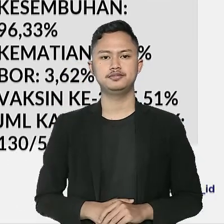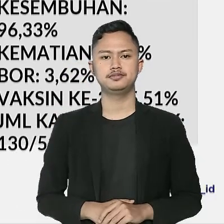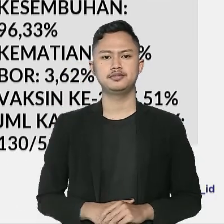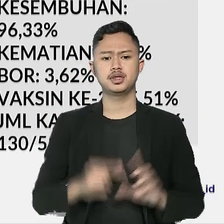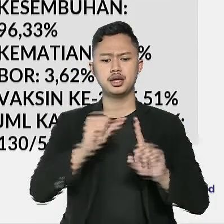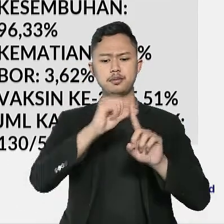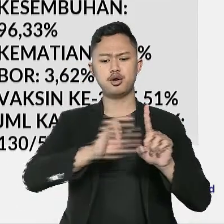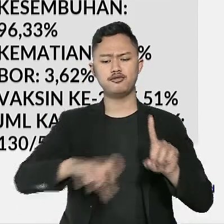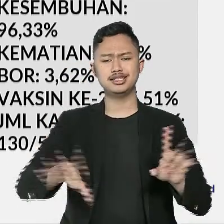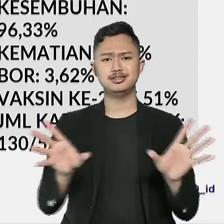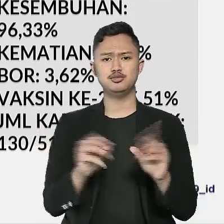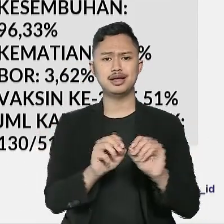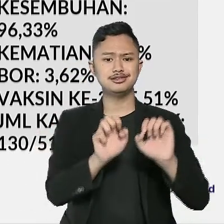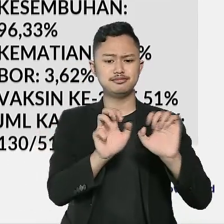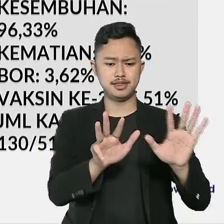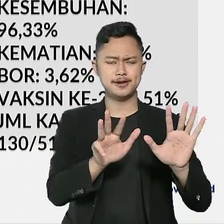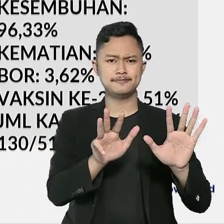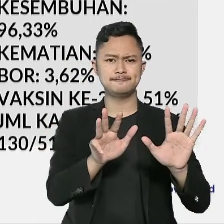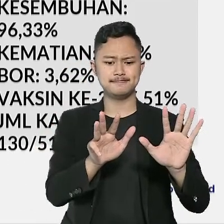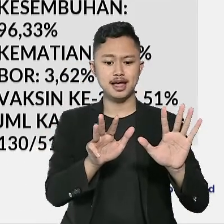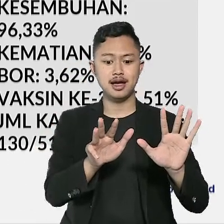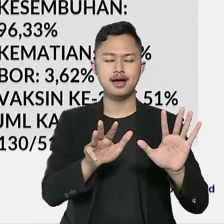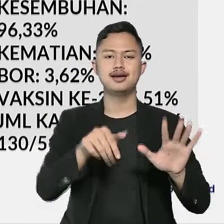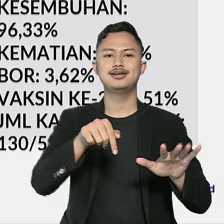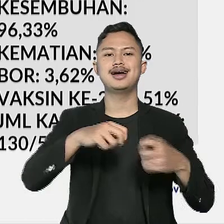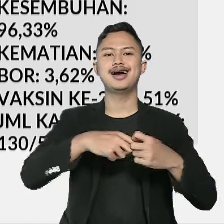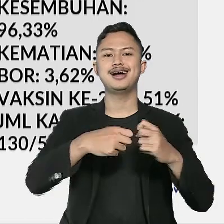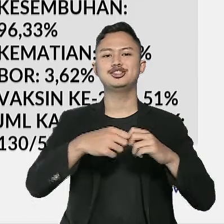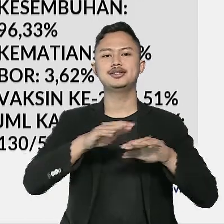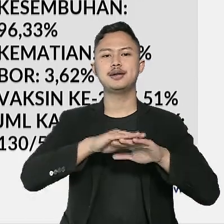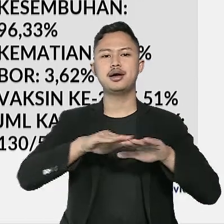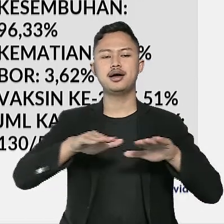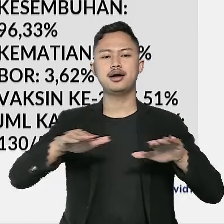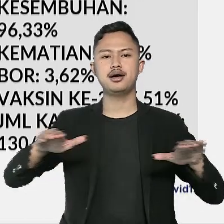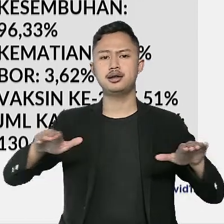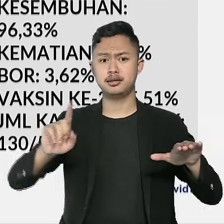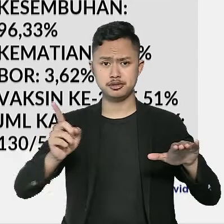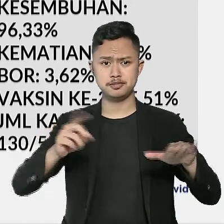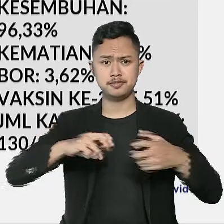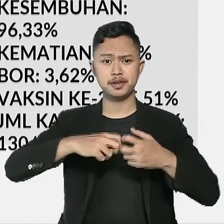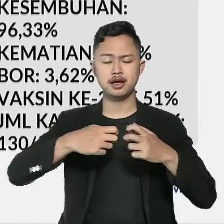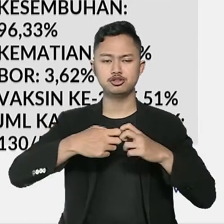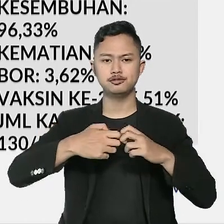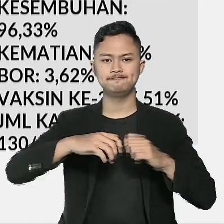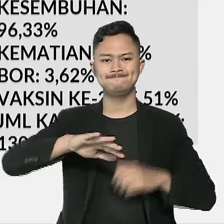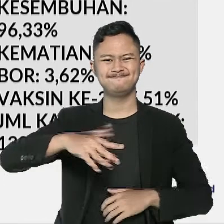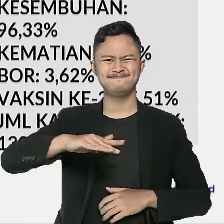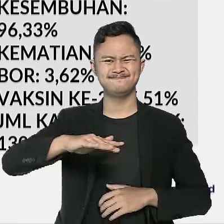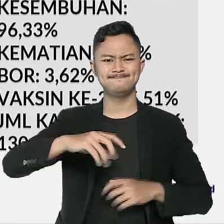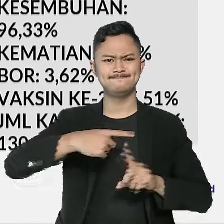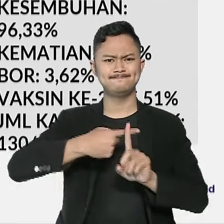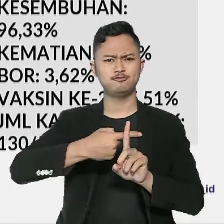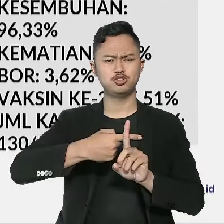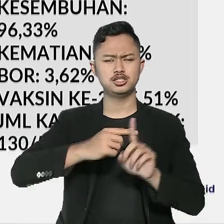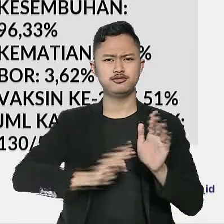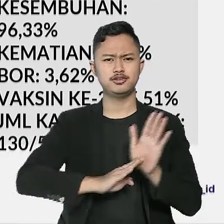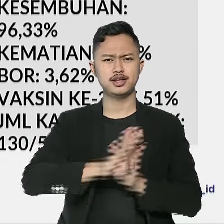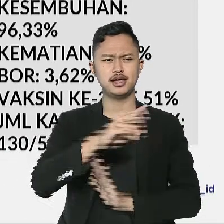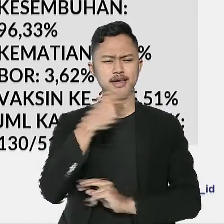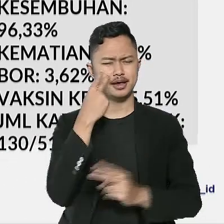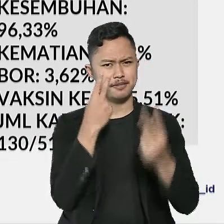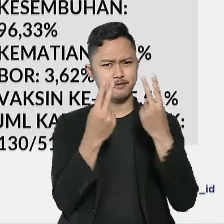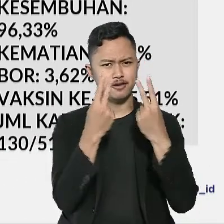Kesembilan provinsi ini masih dapat dikatakan terkendali karena kecenderungan peningkatan rata-rata jumlah kasus positif yang